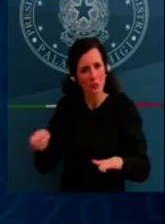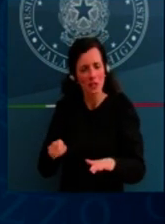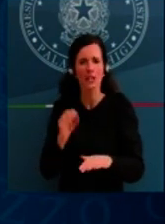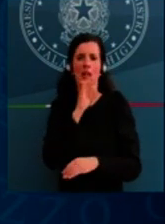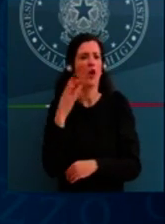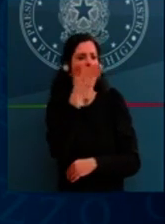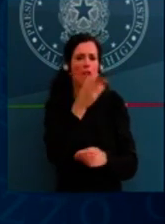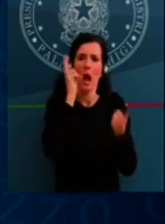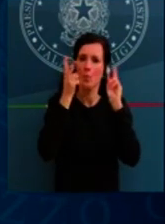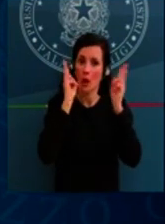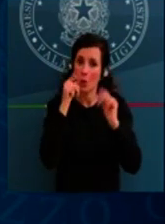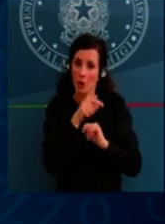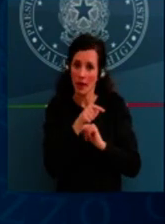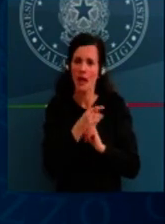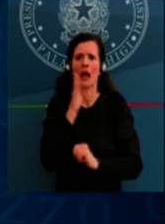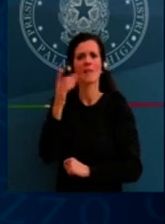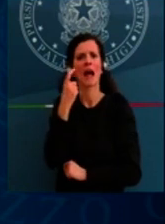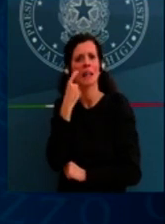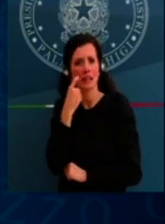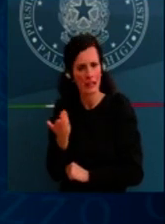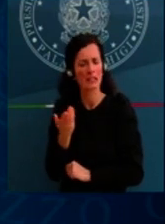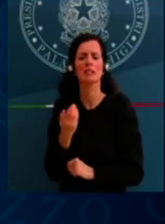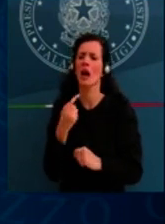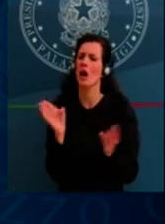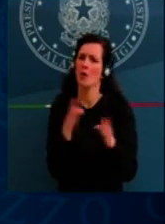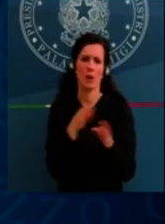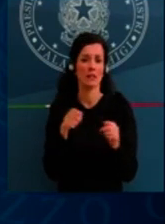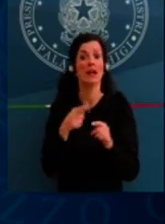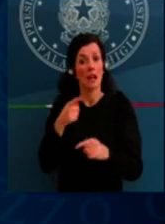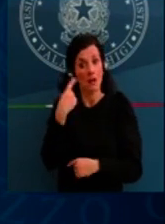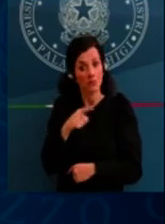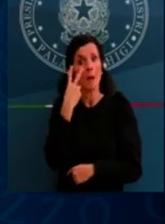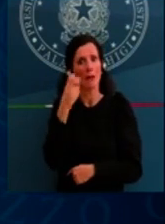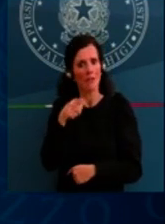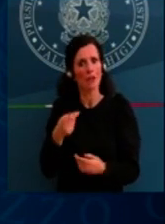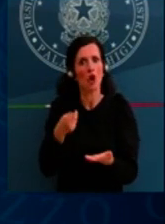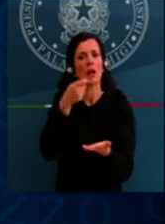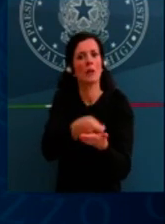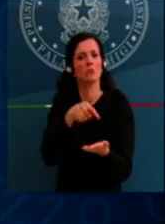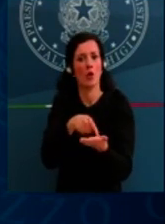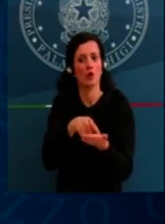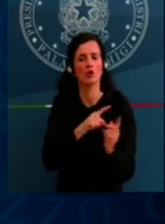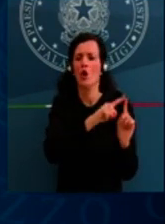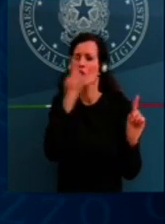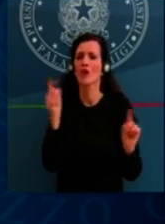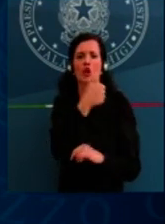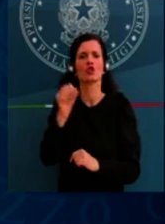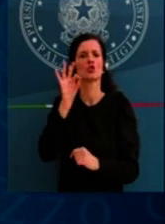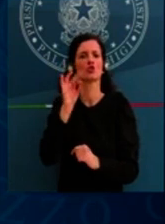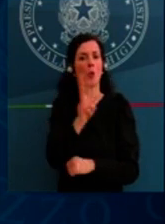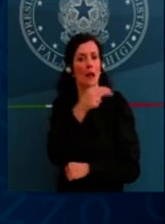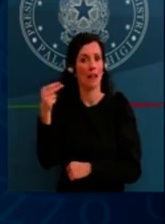euro e questo attenzione non vale per la famiglia ma per la singola persona quindi sarà cumulabile anche all'interno della